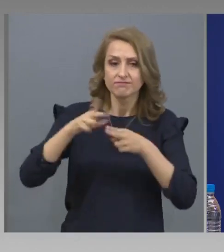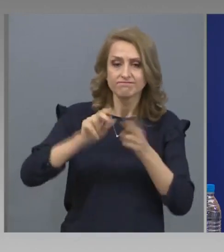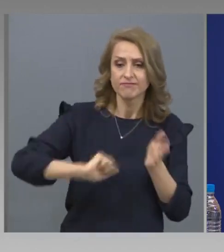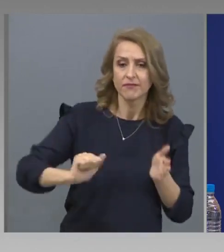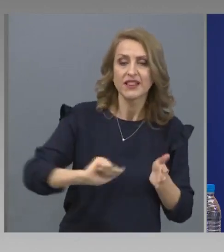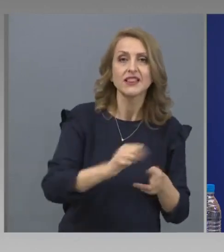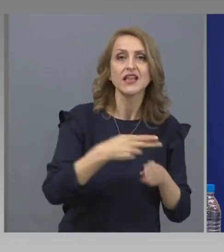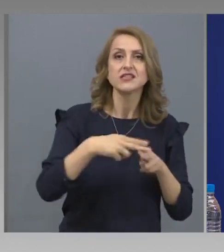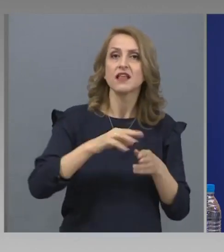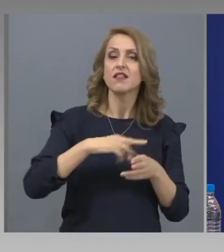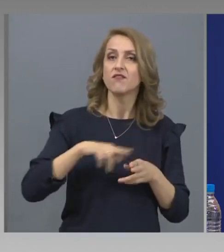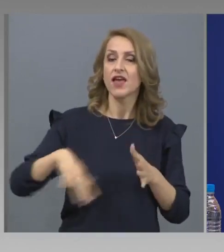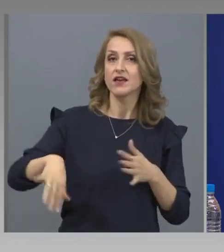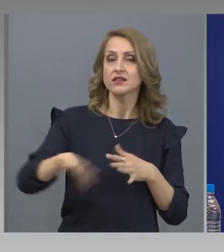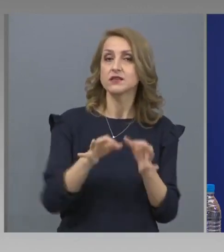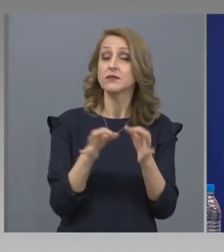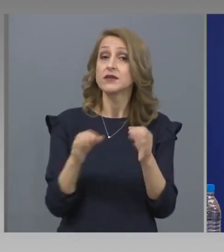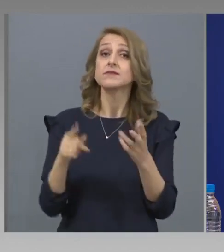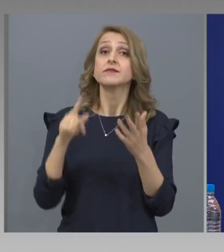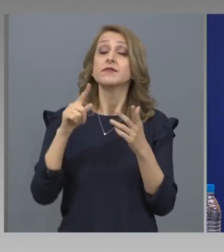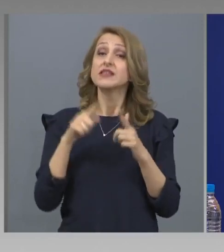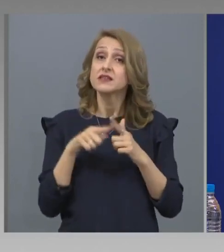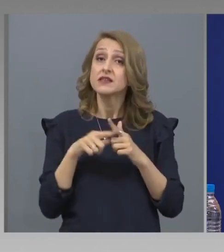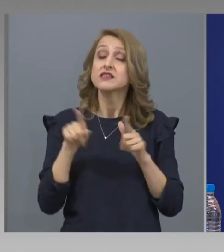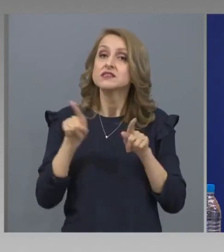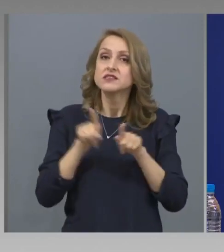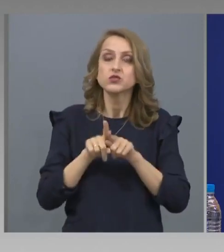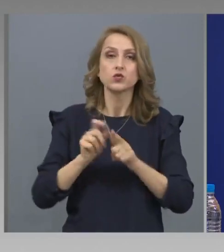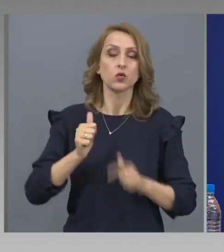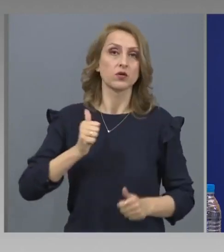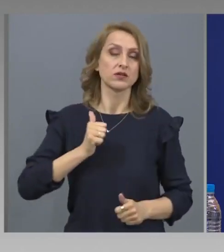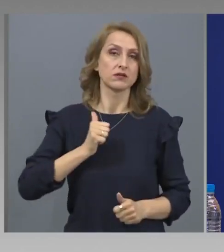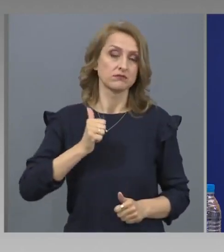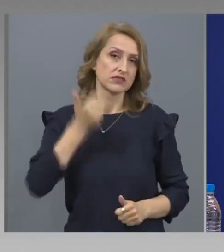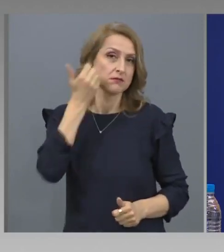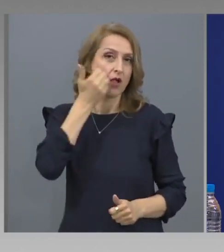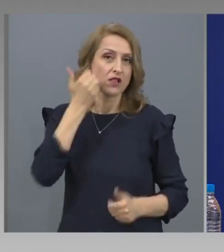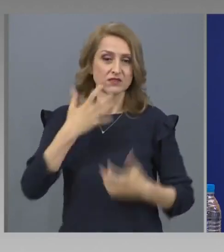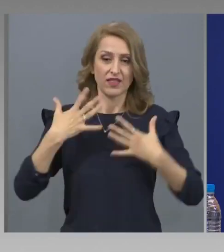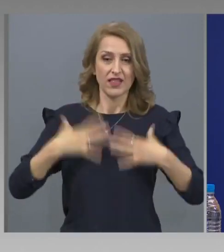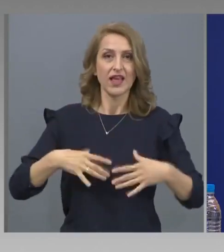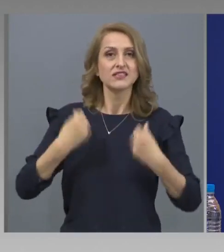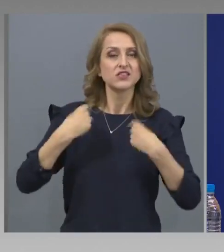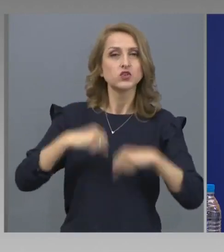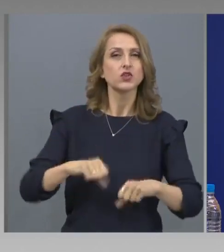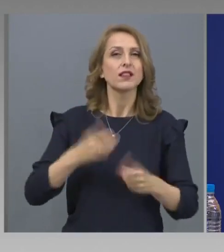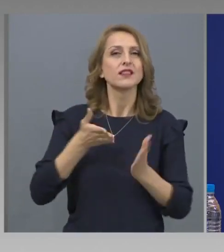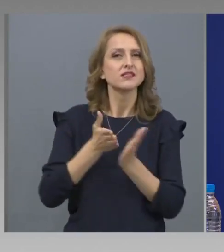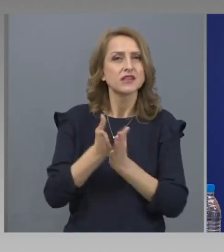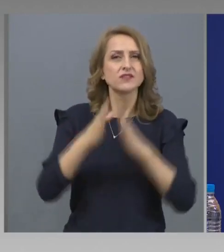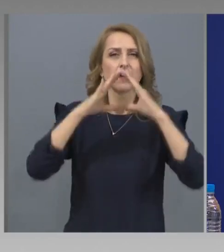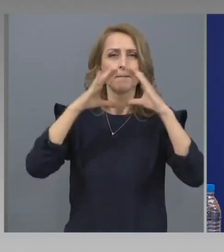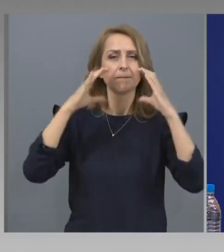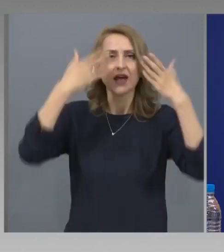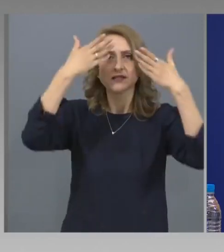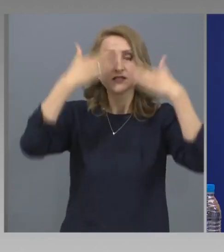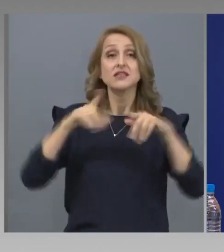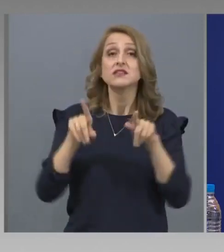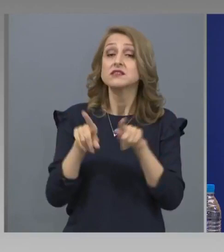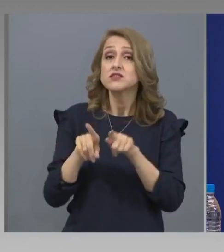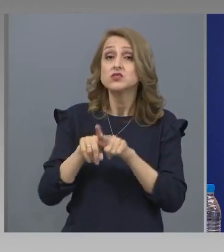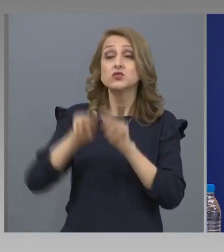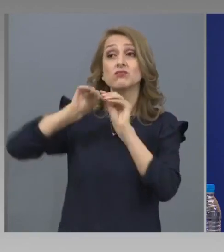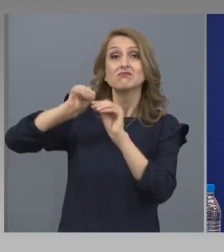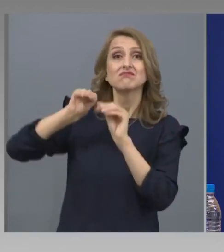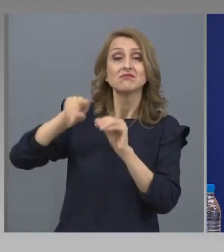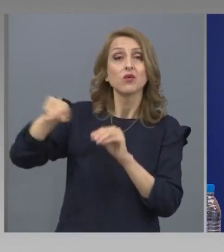мерки, както и използването на защитни средства от страна на персонала и обучението на персонала да